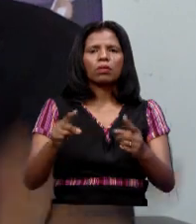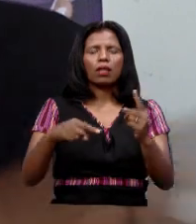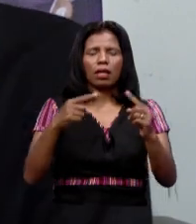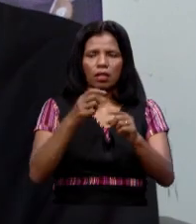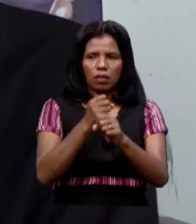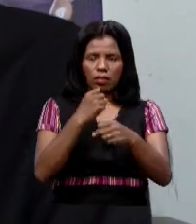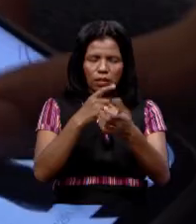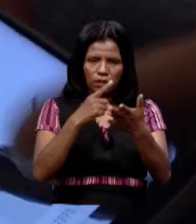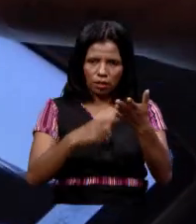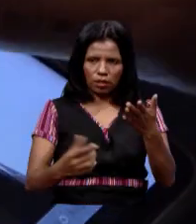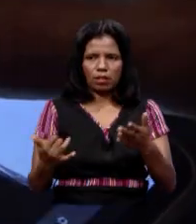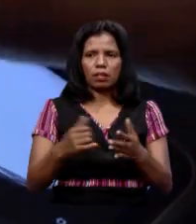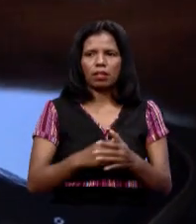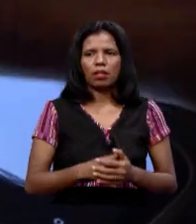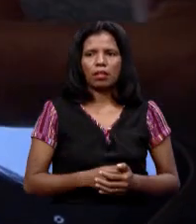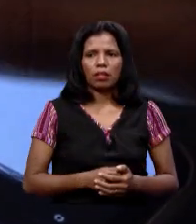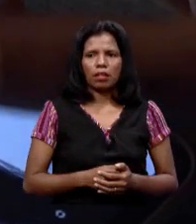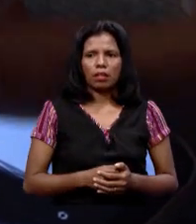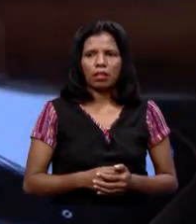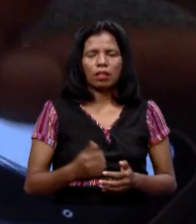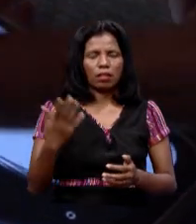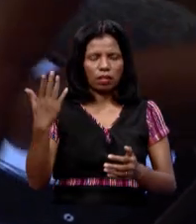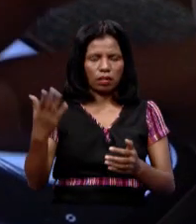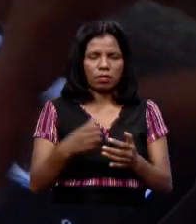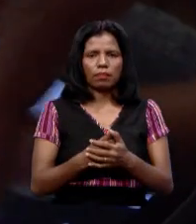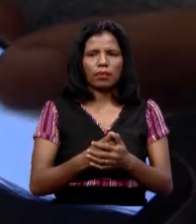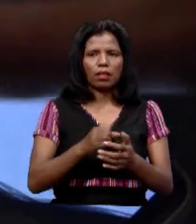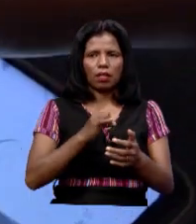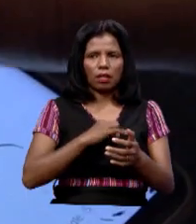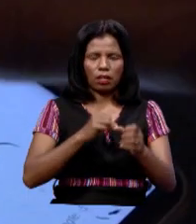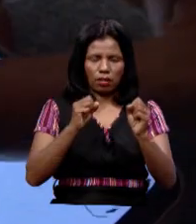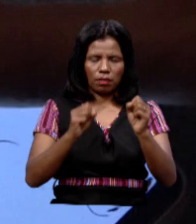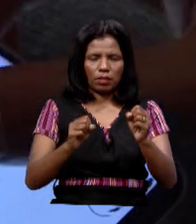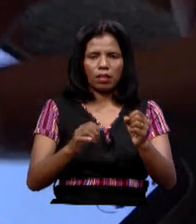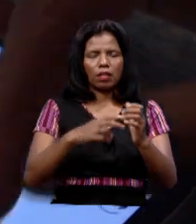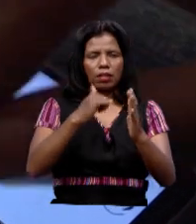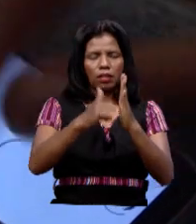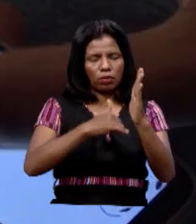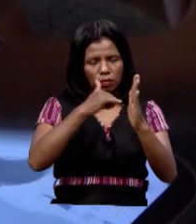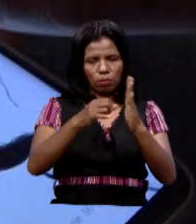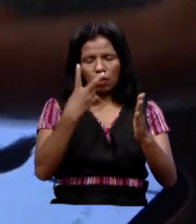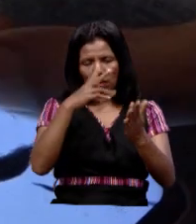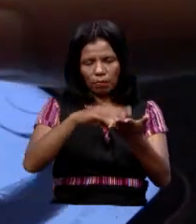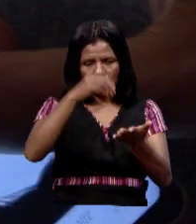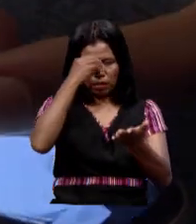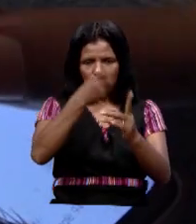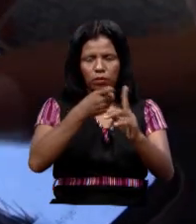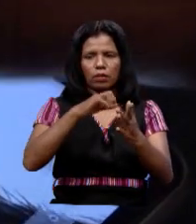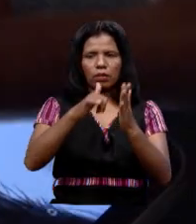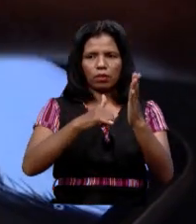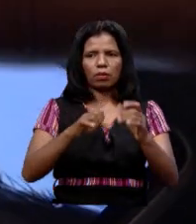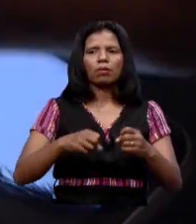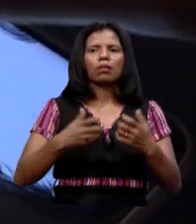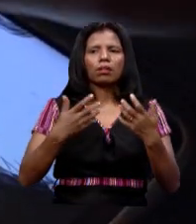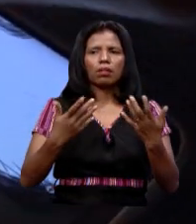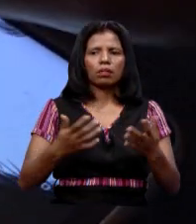ni, uze bayan ni. Ia ni bayan media sosial, nampu si YouTube ni emang tutorial baru. Emang tamu itulah haten hal tu ni. Ita insaat hal ni fuk ni, insaat hal